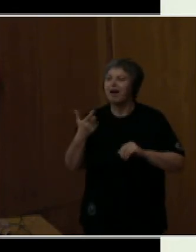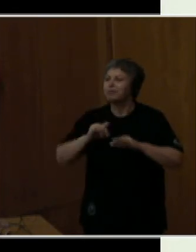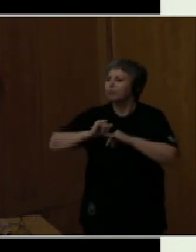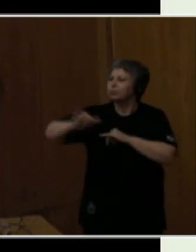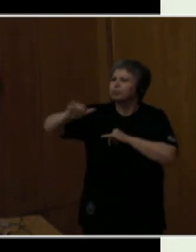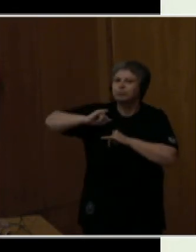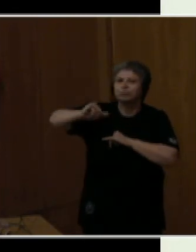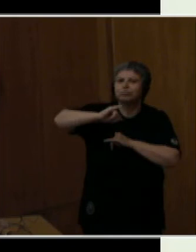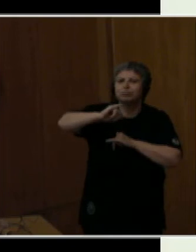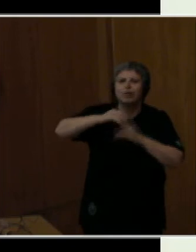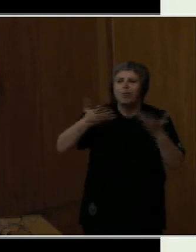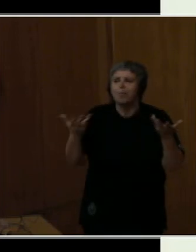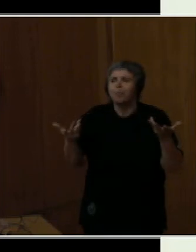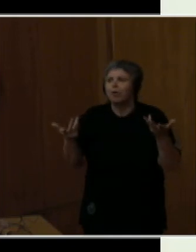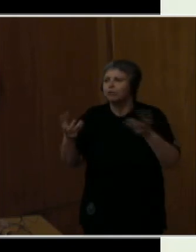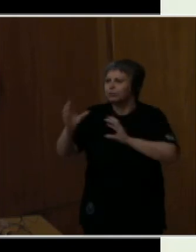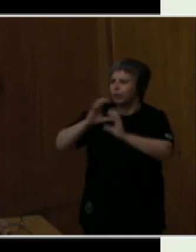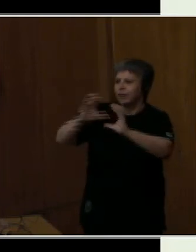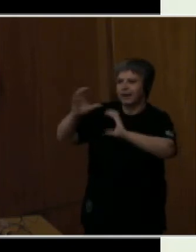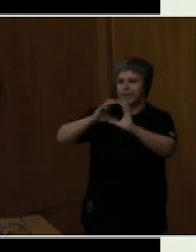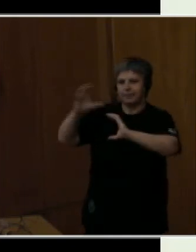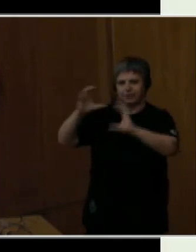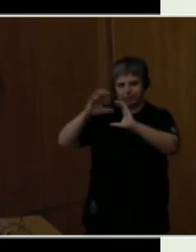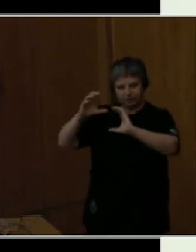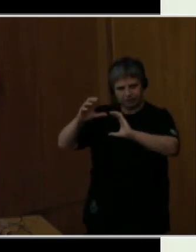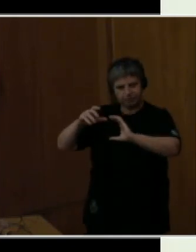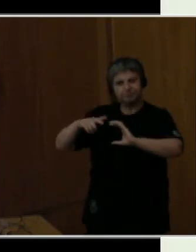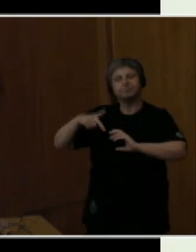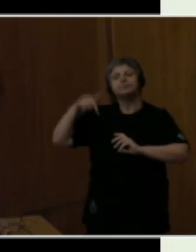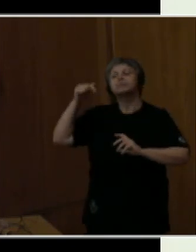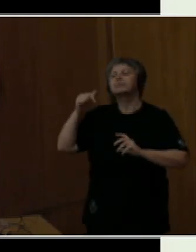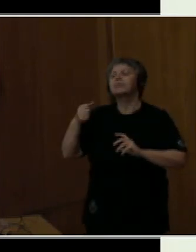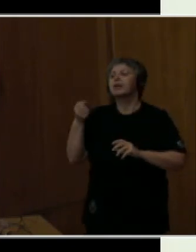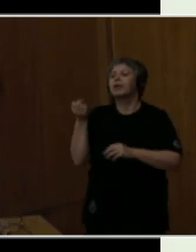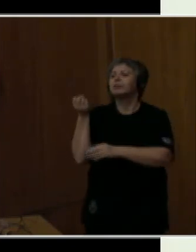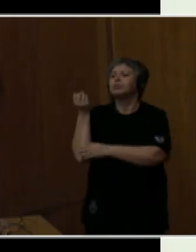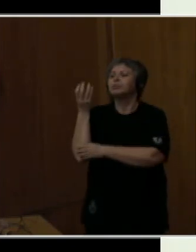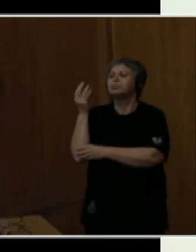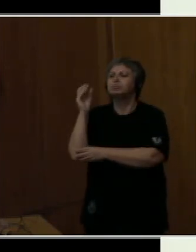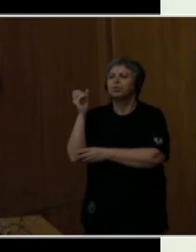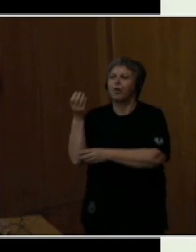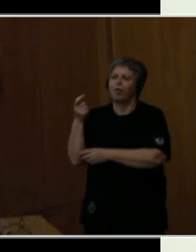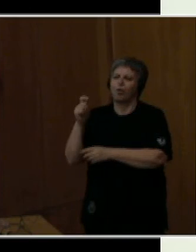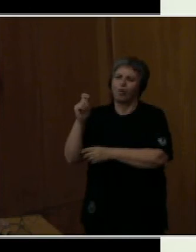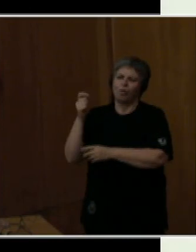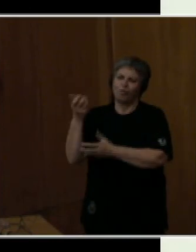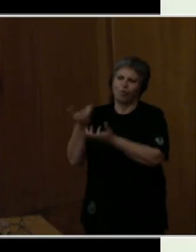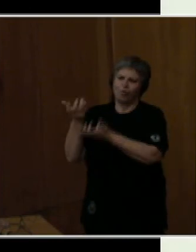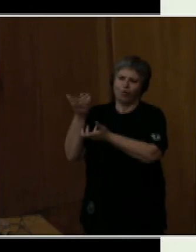Είναι συστήματα για τη μεταβίβαση φωτεινών μηνυμάτων. Πρακτικά δεν μπορεί να μεταφερθεί πολύπλοκη πληροφορία.